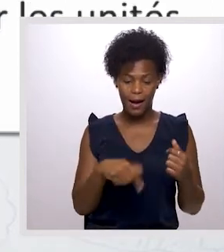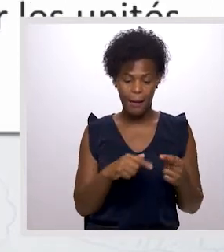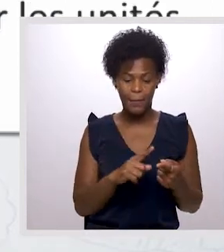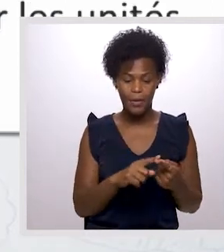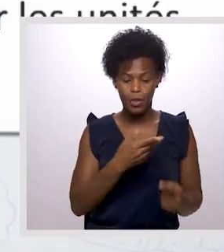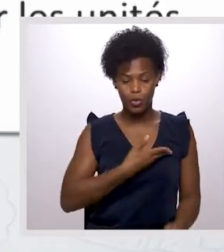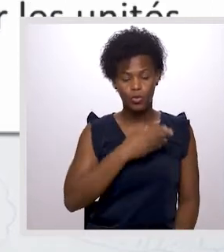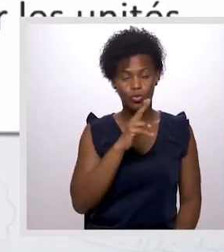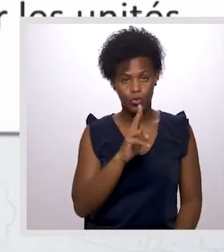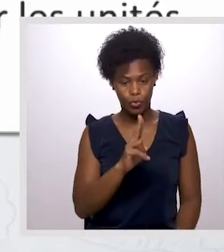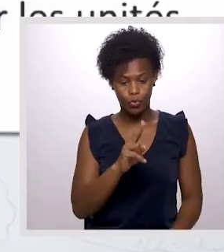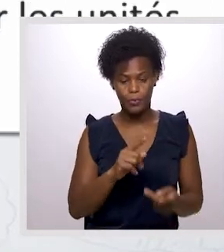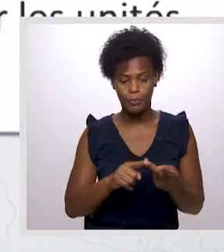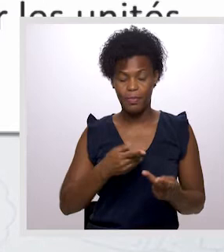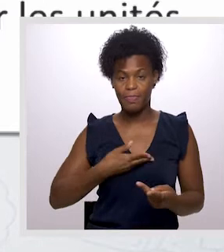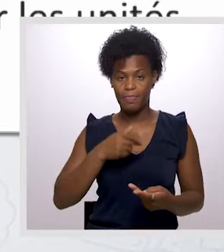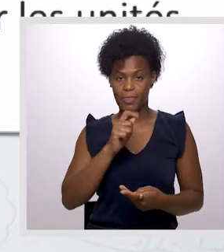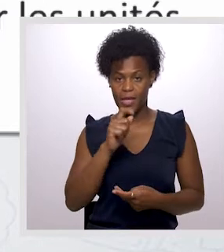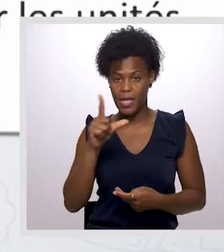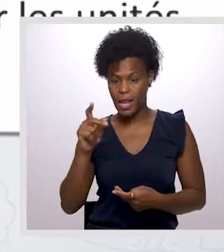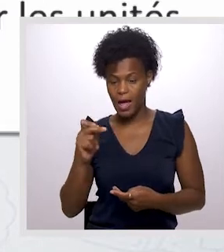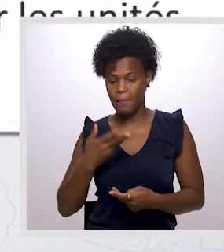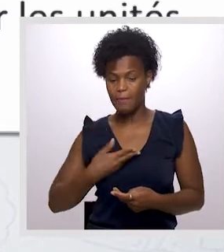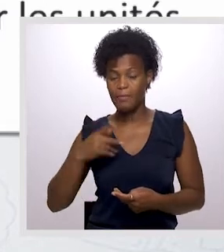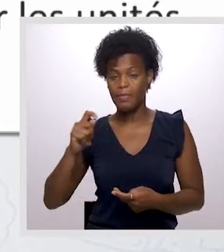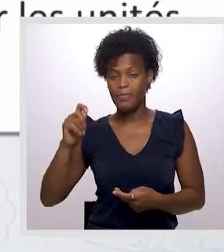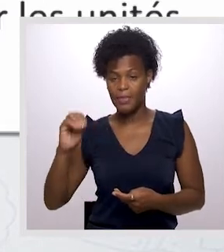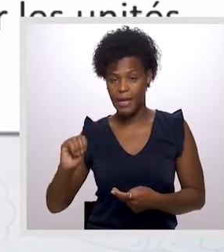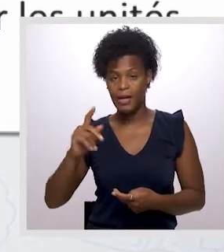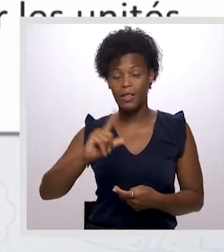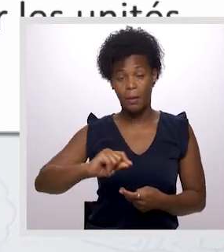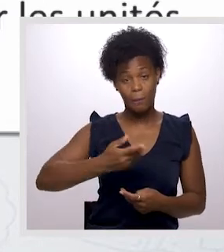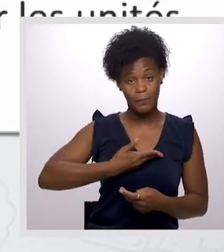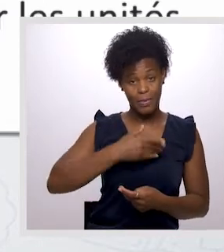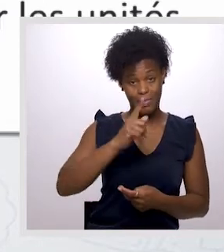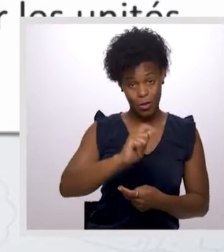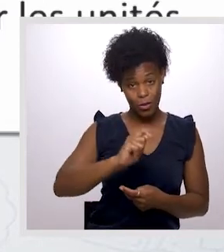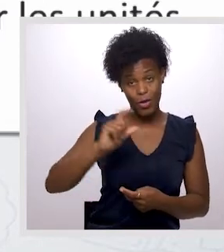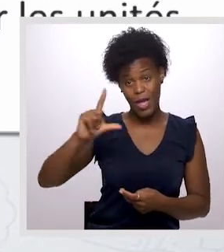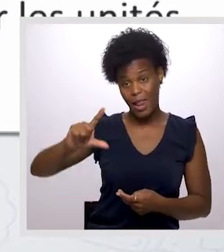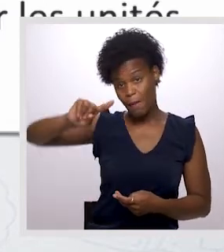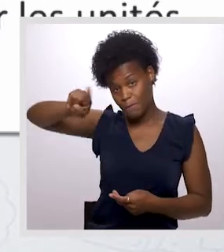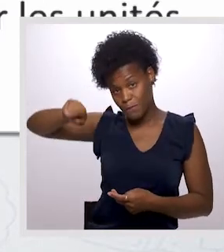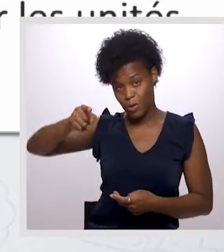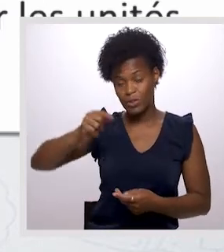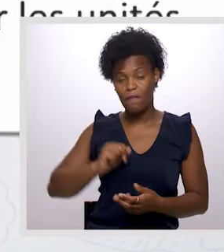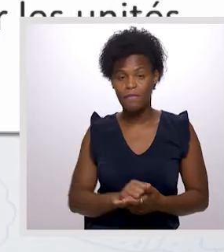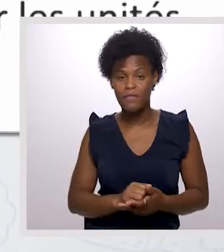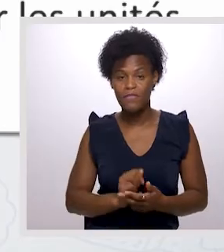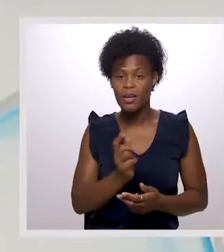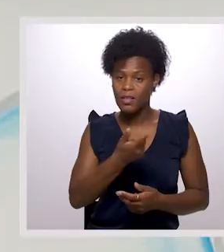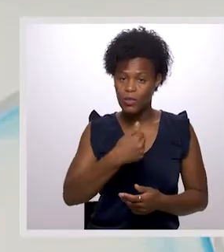du, de la, de et de l'apostrophe. Nós utilizamos